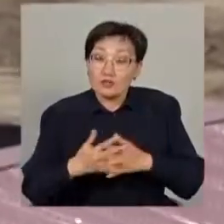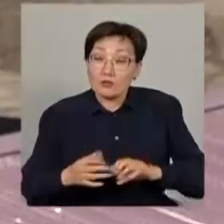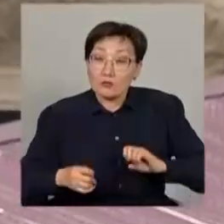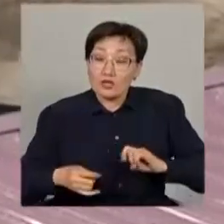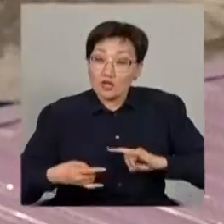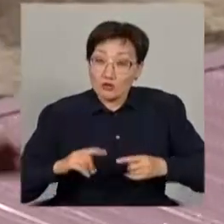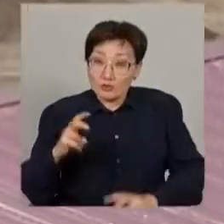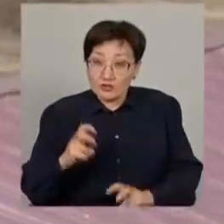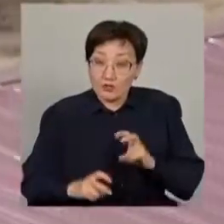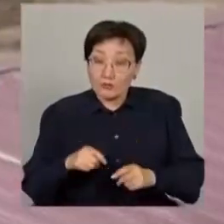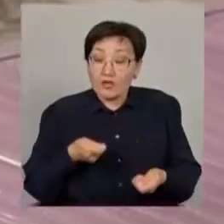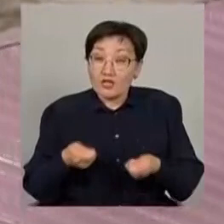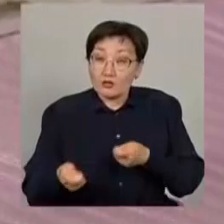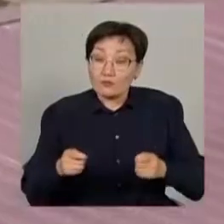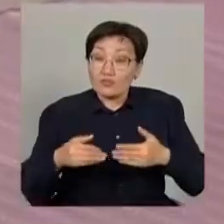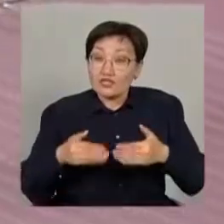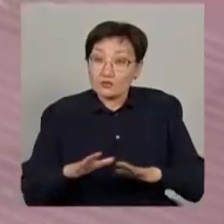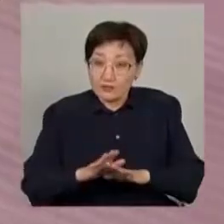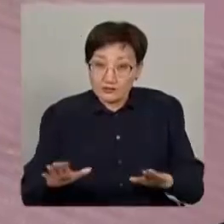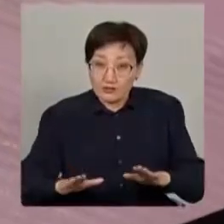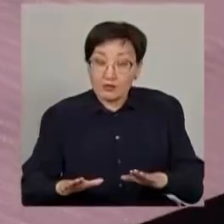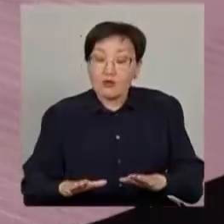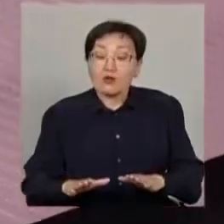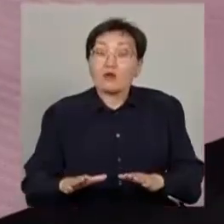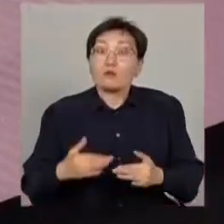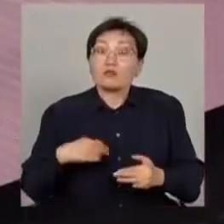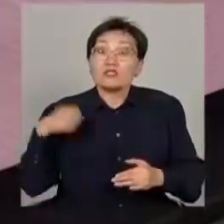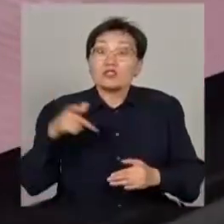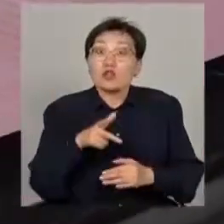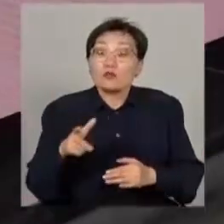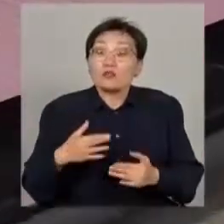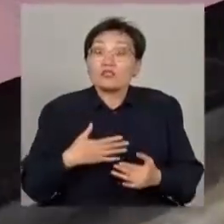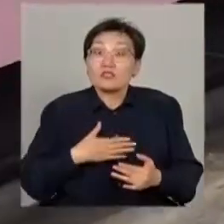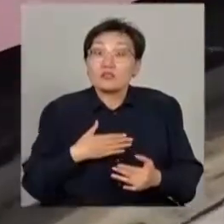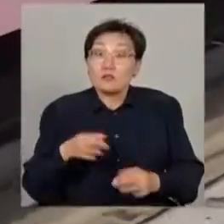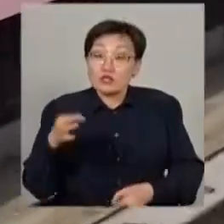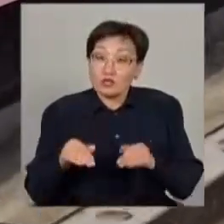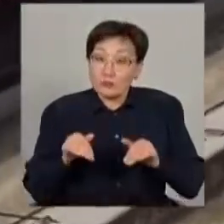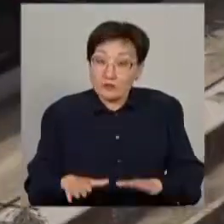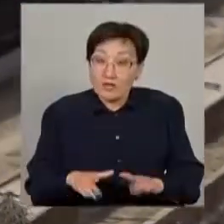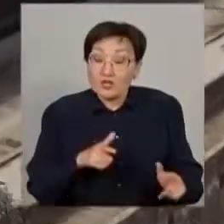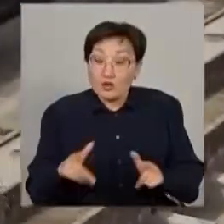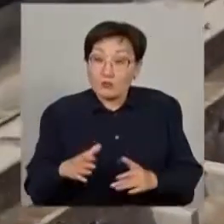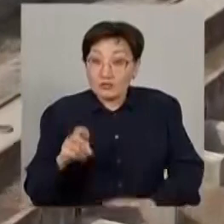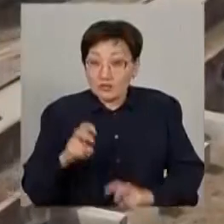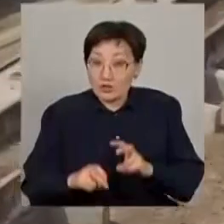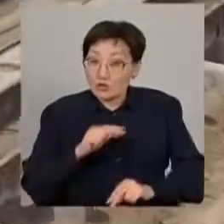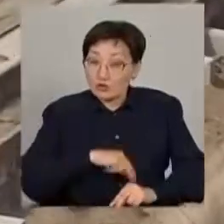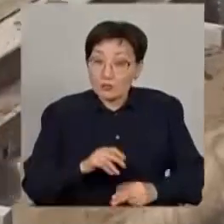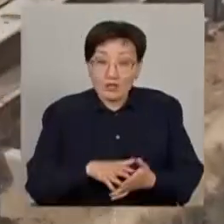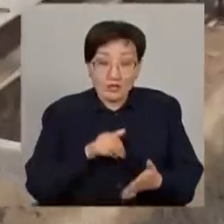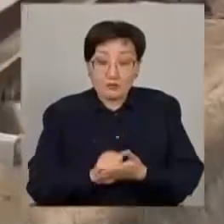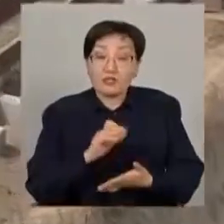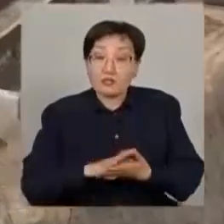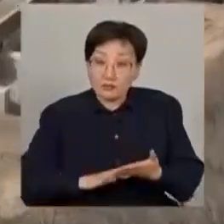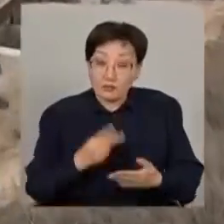зауыты. Қожайыны қақпасын, ашпағасын тауасып келіп түсіріп отырмыз. Тіпті сот шешімі шықса да зауыт жұмысын әлі күнге жалғастырып